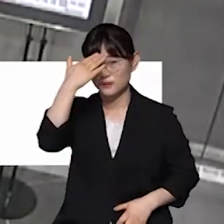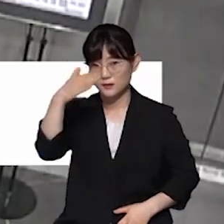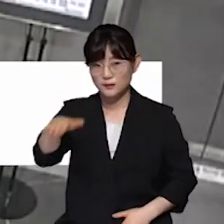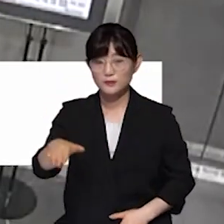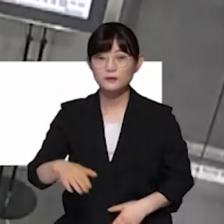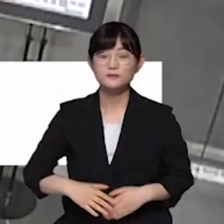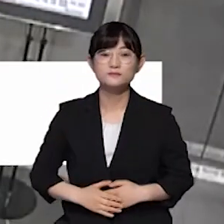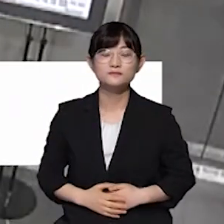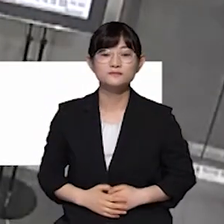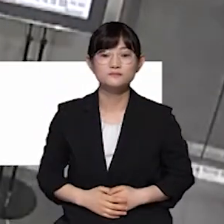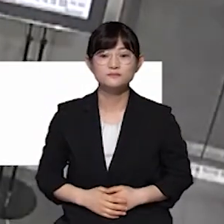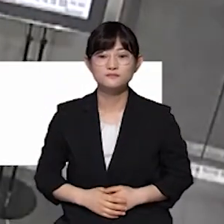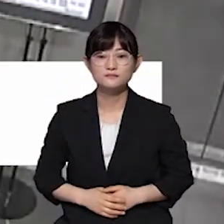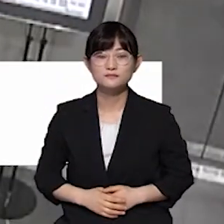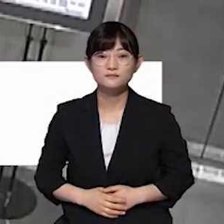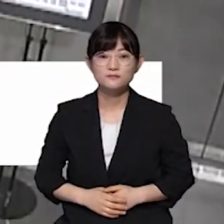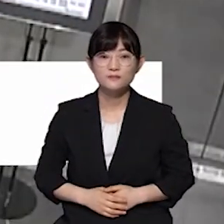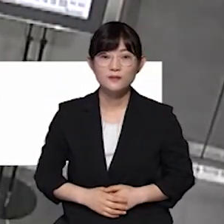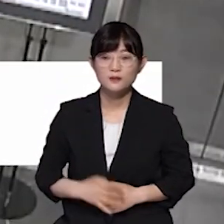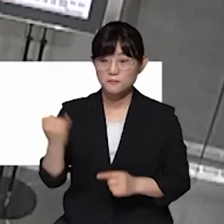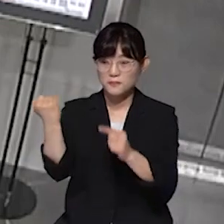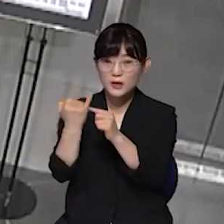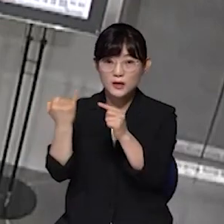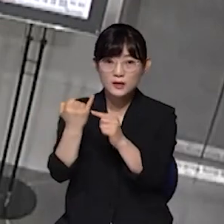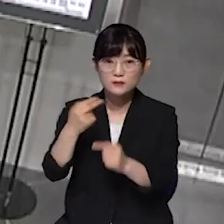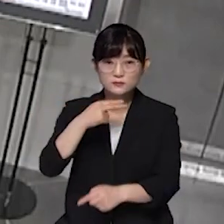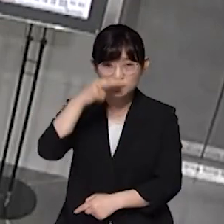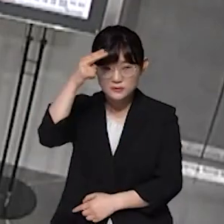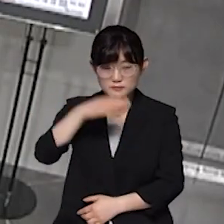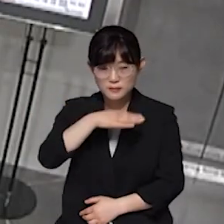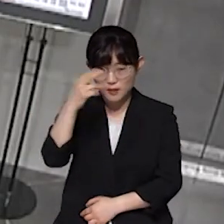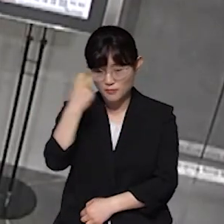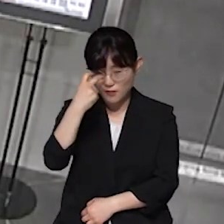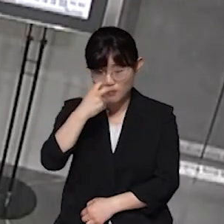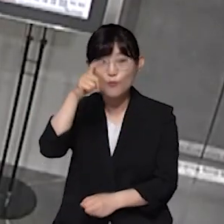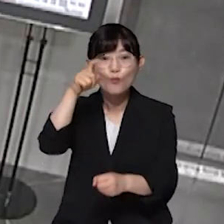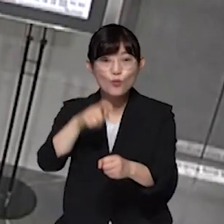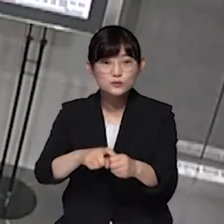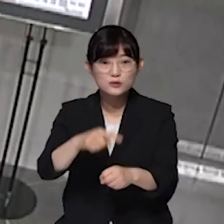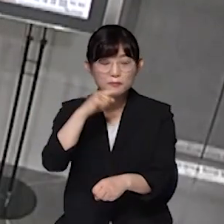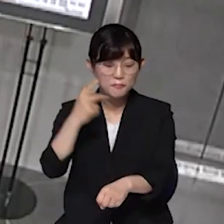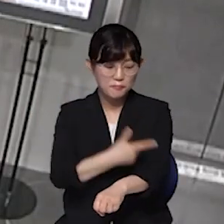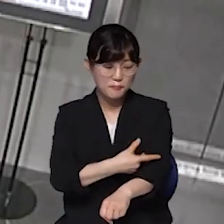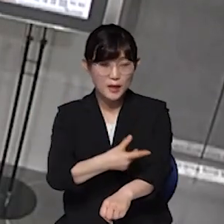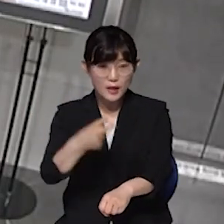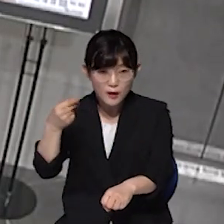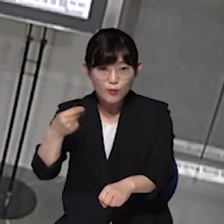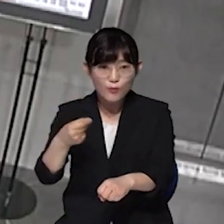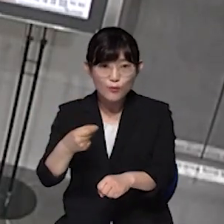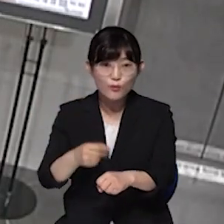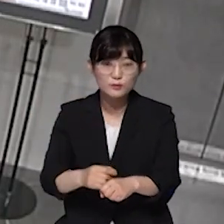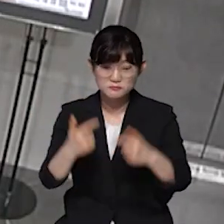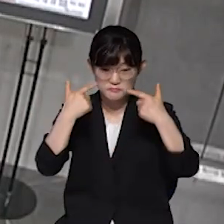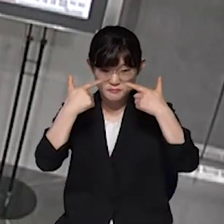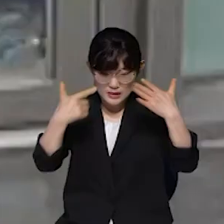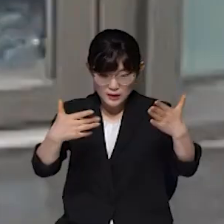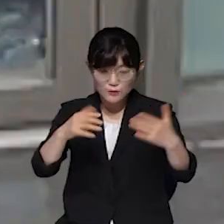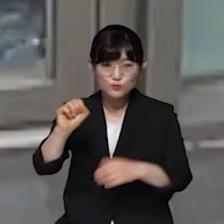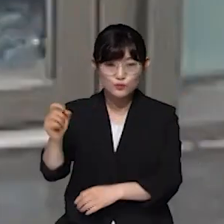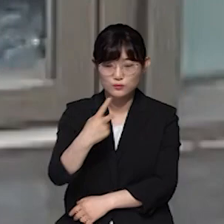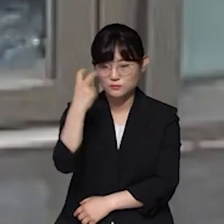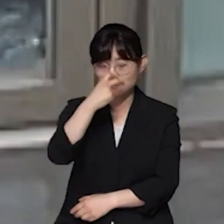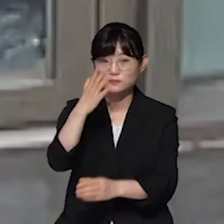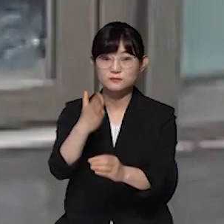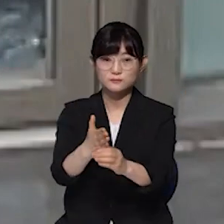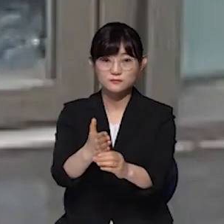걸로 알려졌습니다. 경찰은 A씨의 혈중 알코올 농도를 측정하기 위해 체열을 실시하는 한편 정확한 사고 경위를